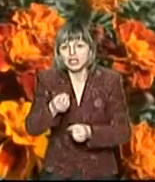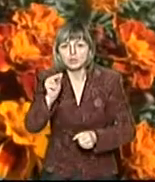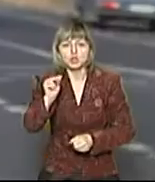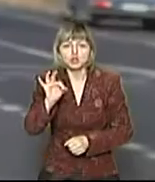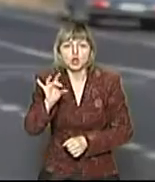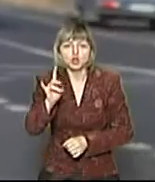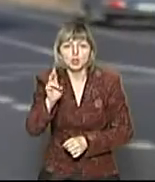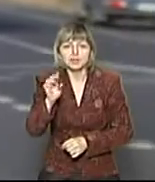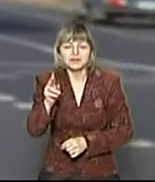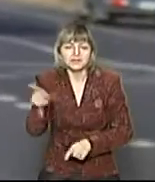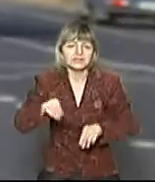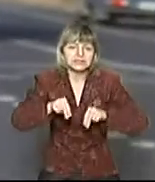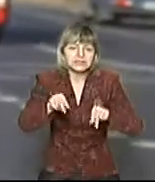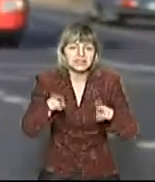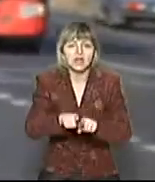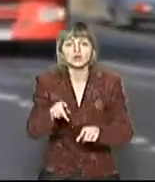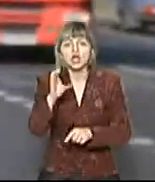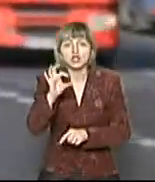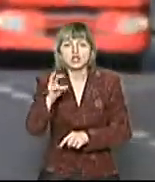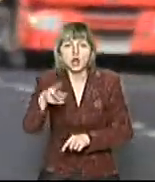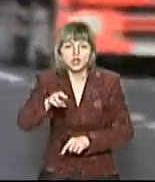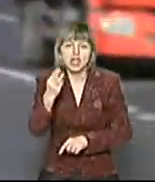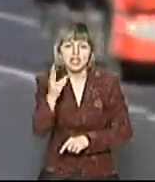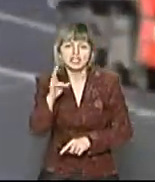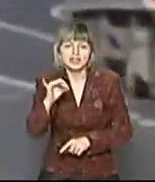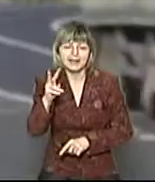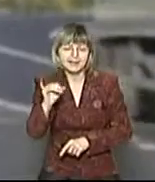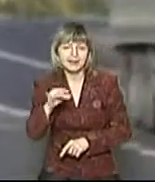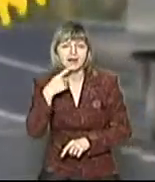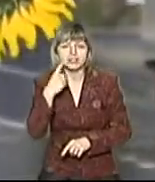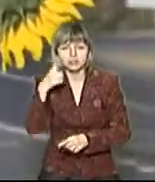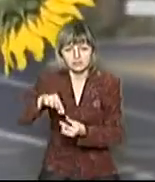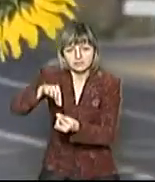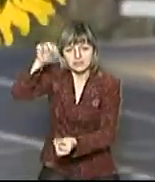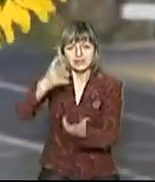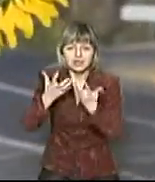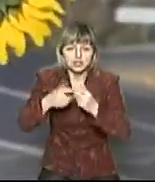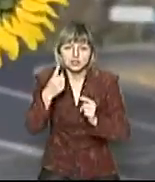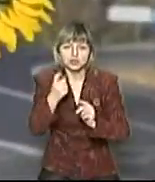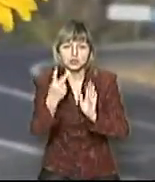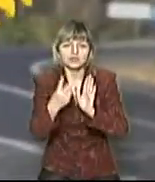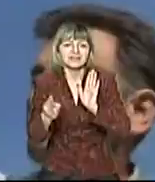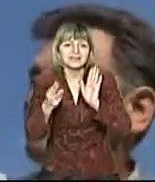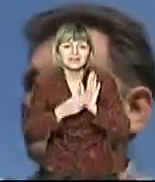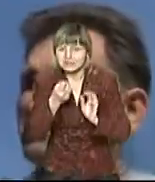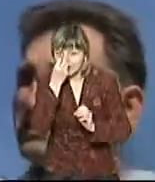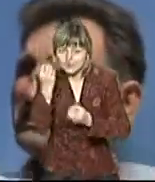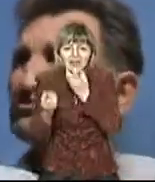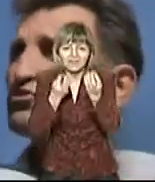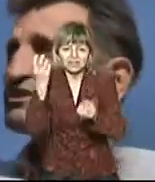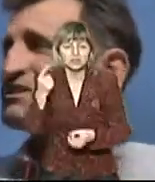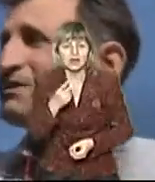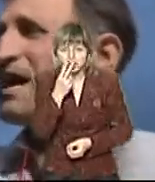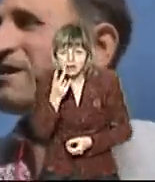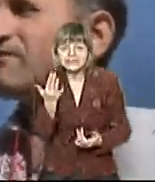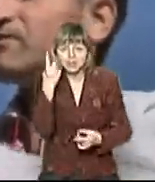Василь Рижук сіє і декоративні соняшники. Розповідає, що одного разу на стеблі нарахував 128 квіток. Ви бачите, скільки з